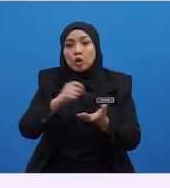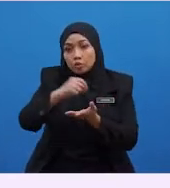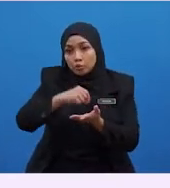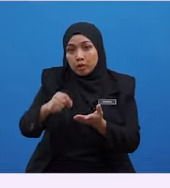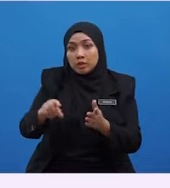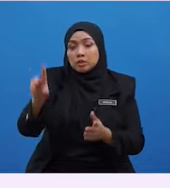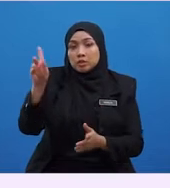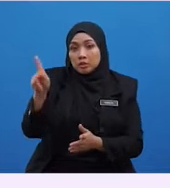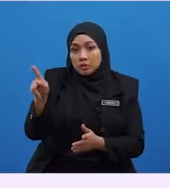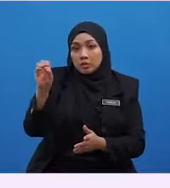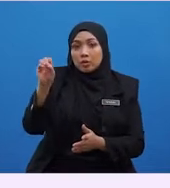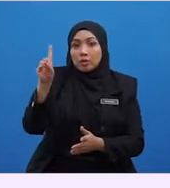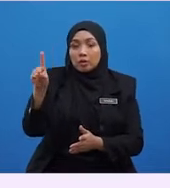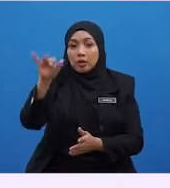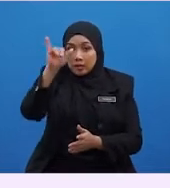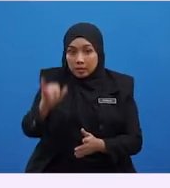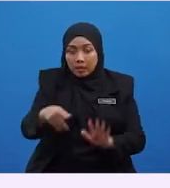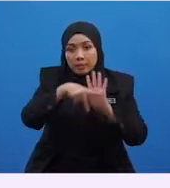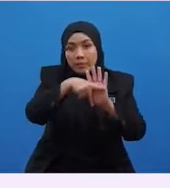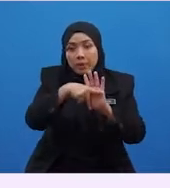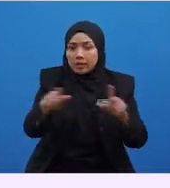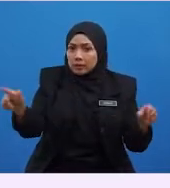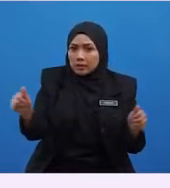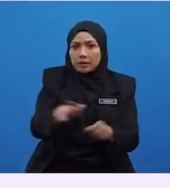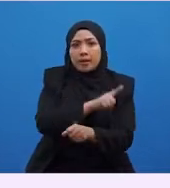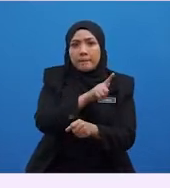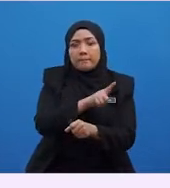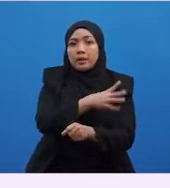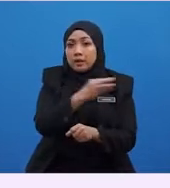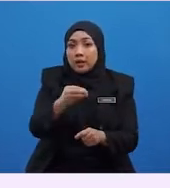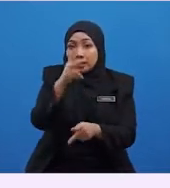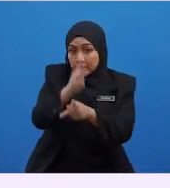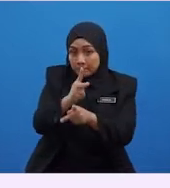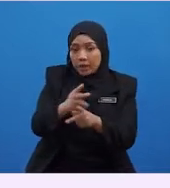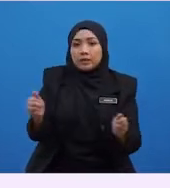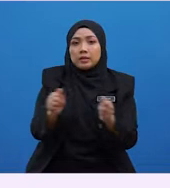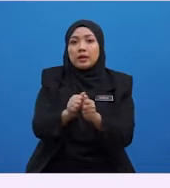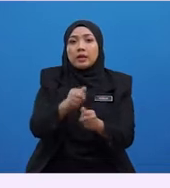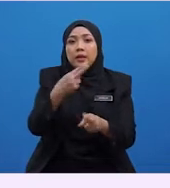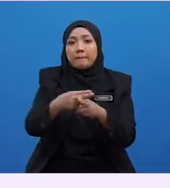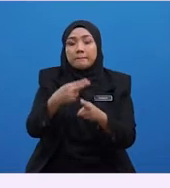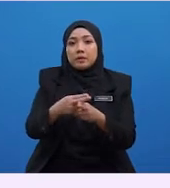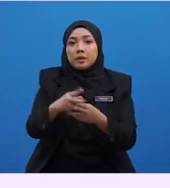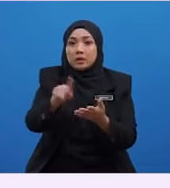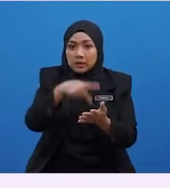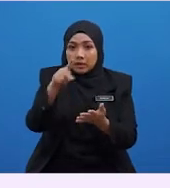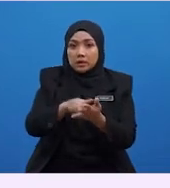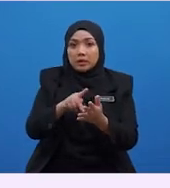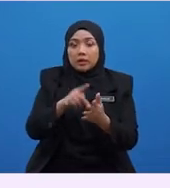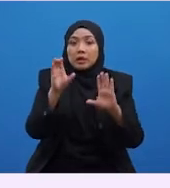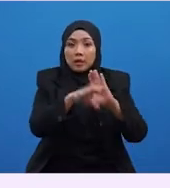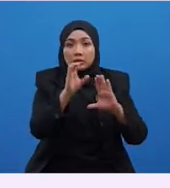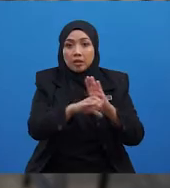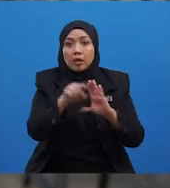Tulis kod PHP yang dipaparkan dengan lengkap, kemudian simpan dengan nama kemaskini